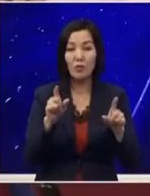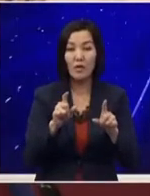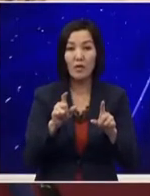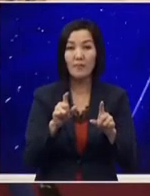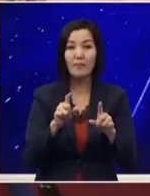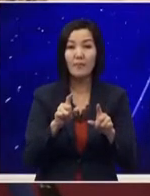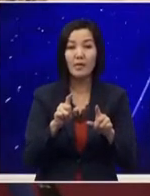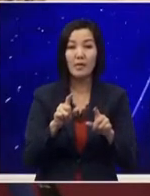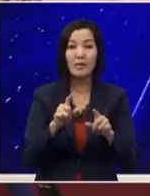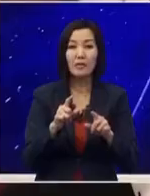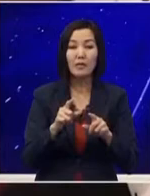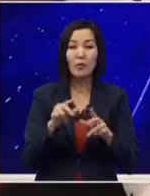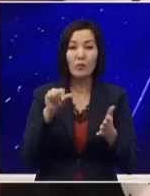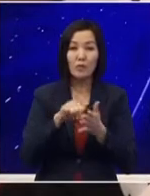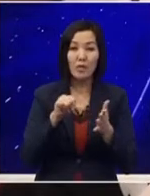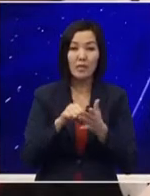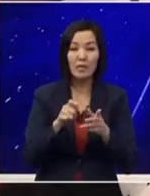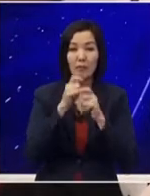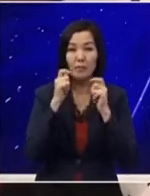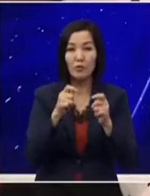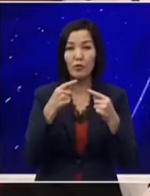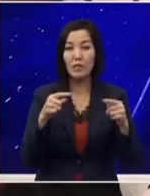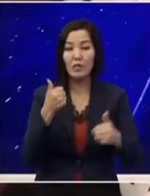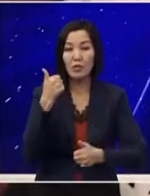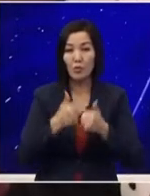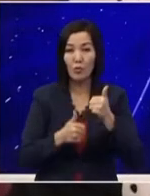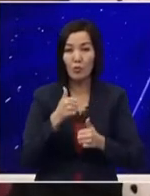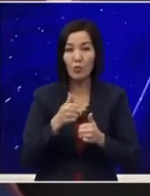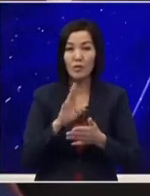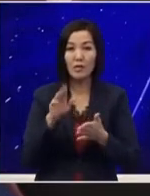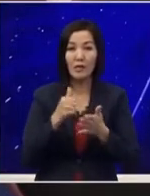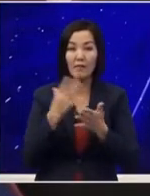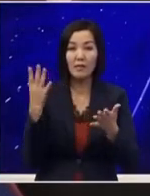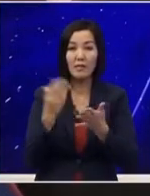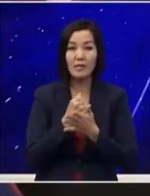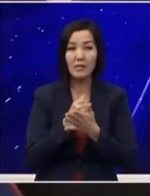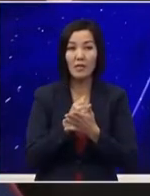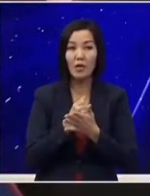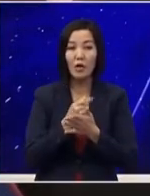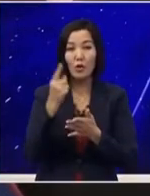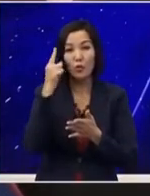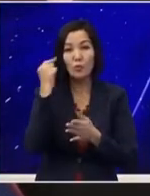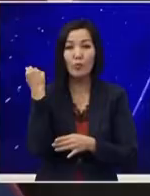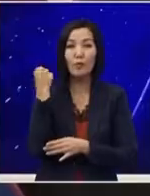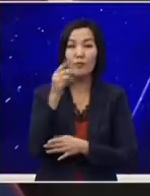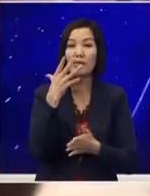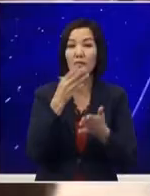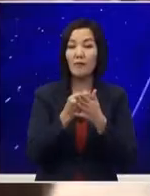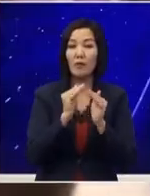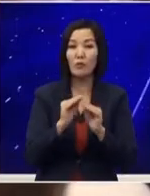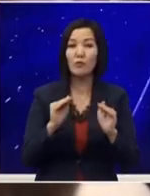время она неоднократно становилась участником и призером различных конкурсов. Но главными достижениями считает победы своих учеников.